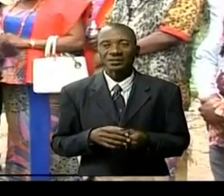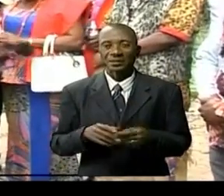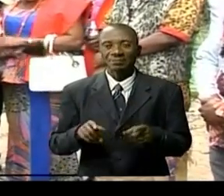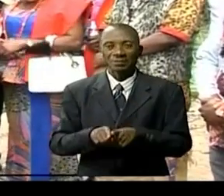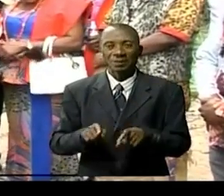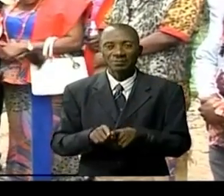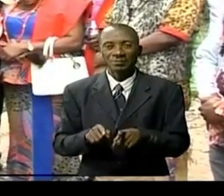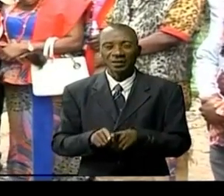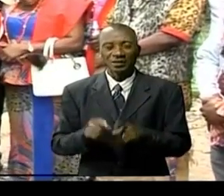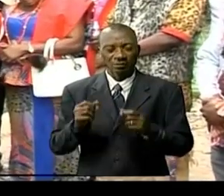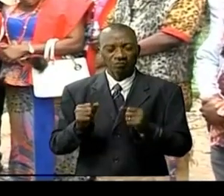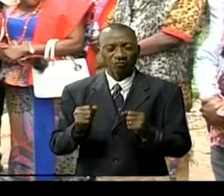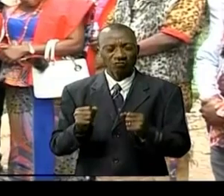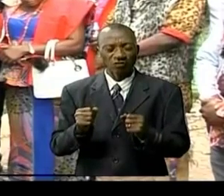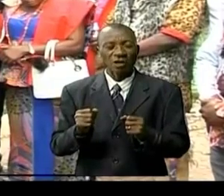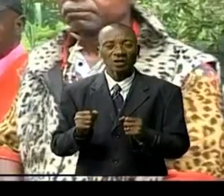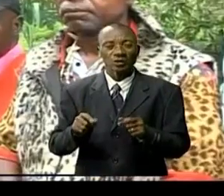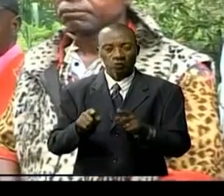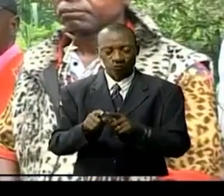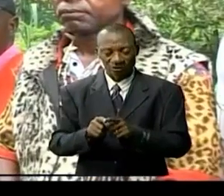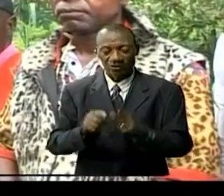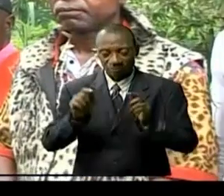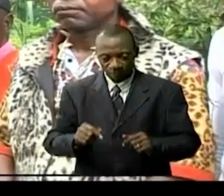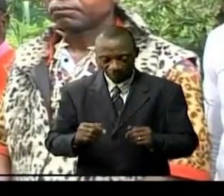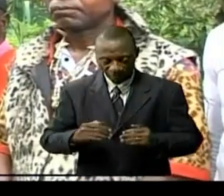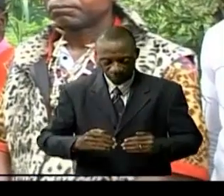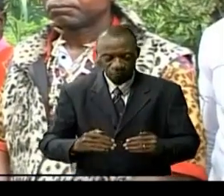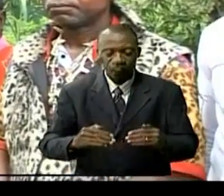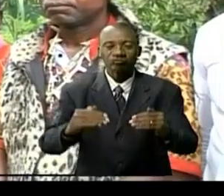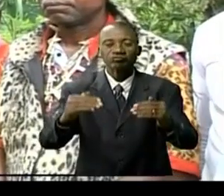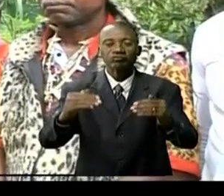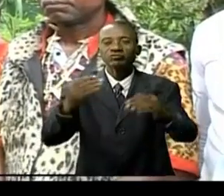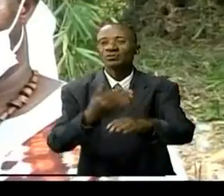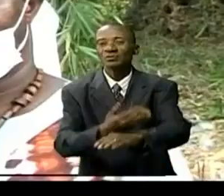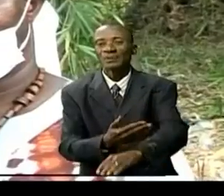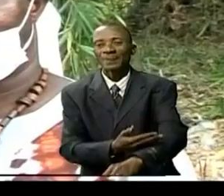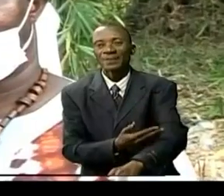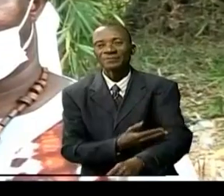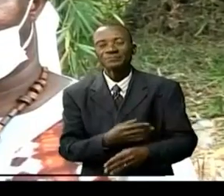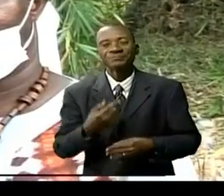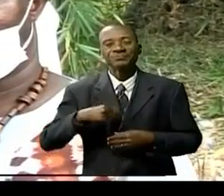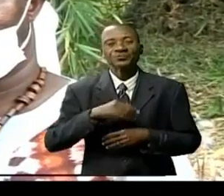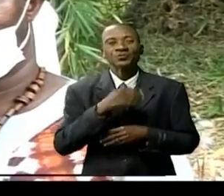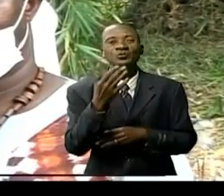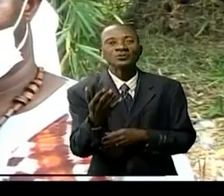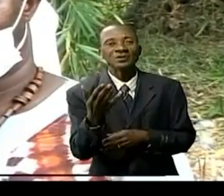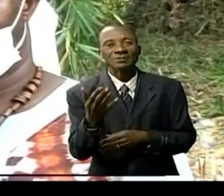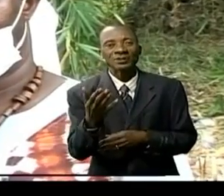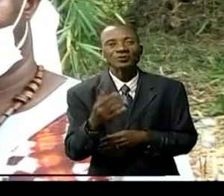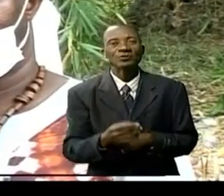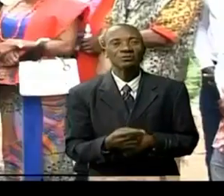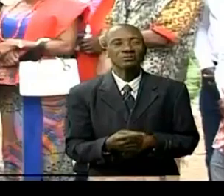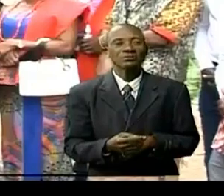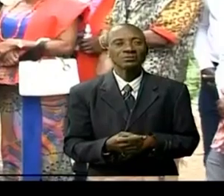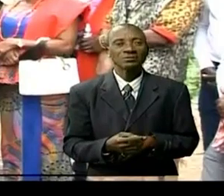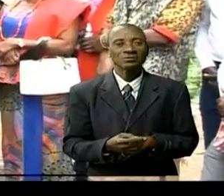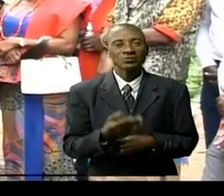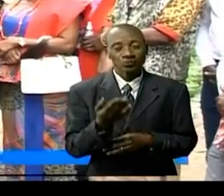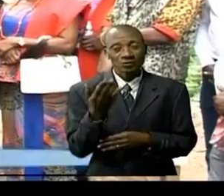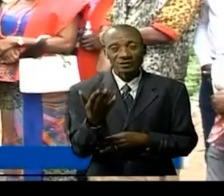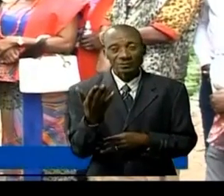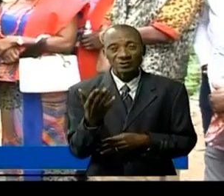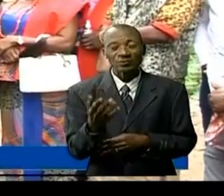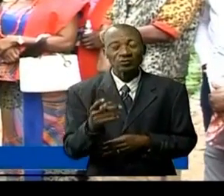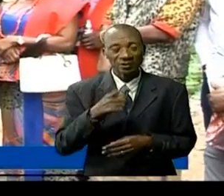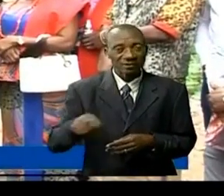du chef pourra aller de l'avant et nous demandons que nous nous soyons aussi prises en compte parce que nous avons